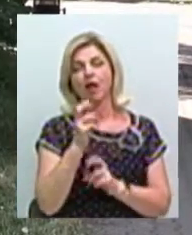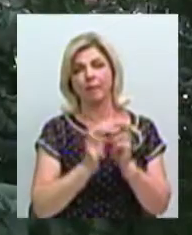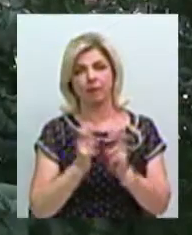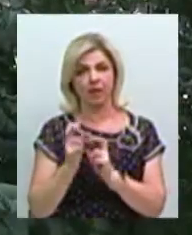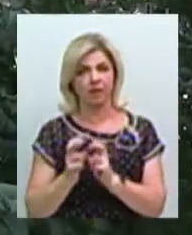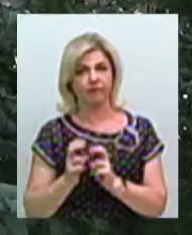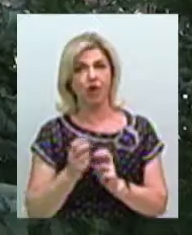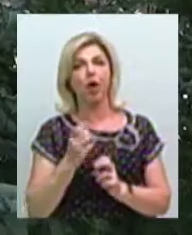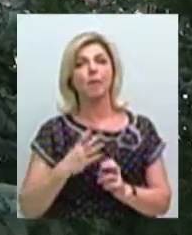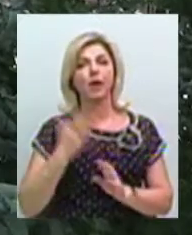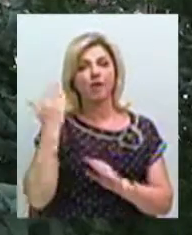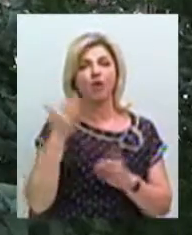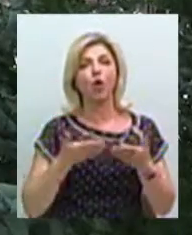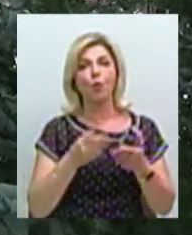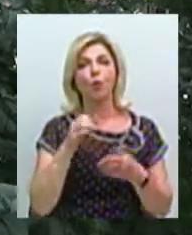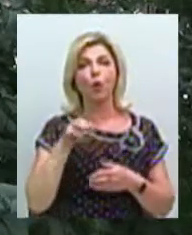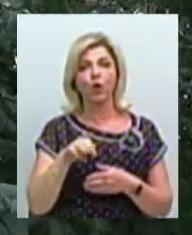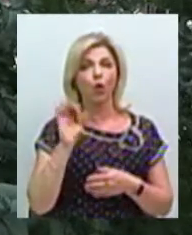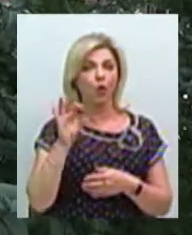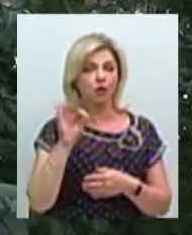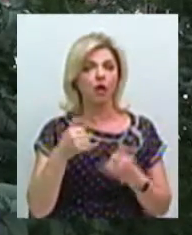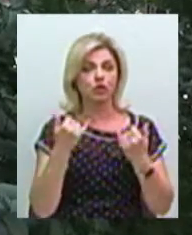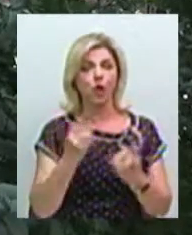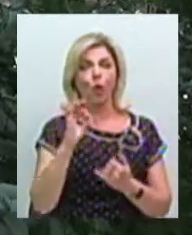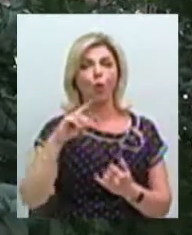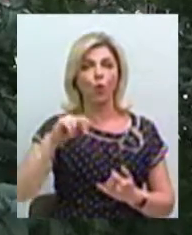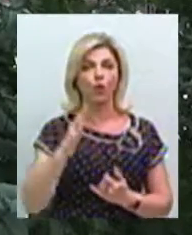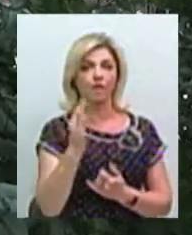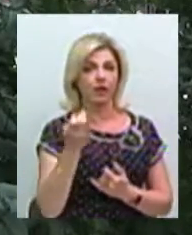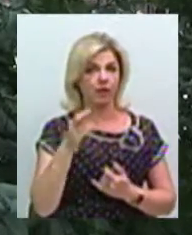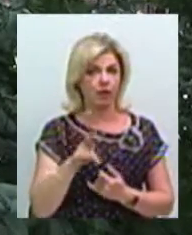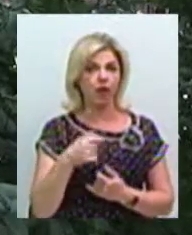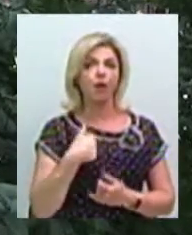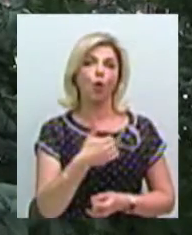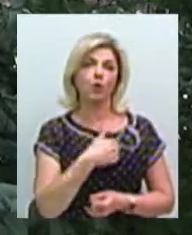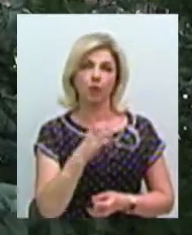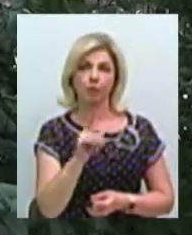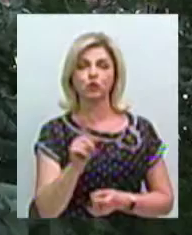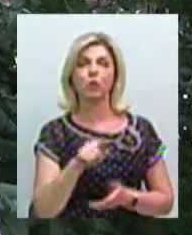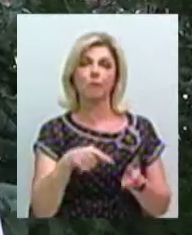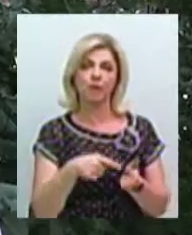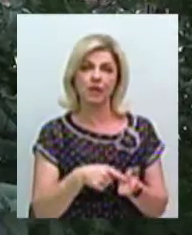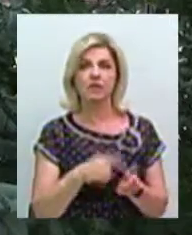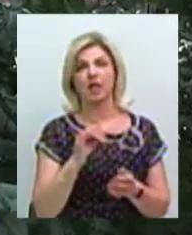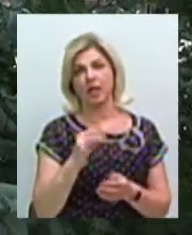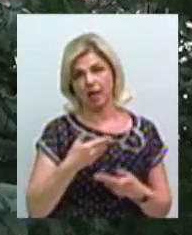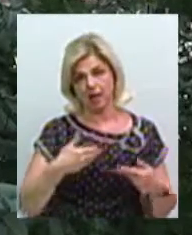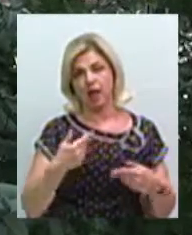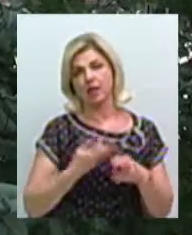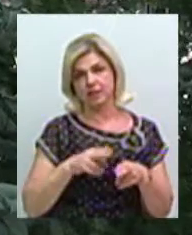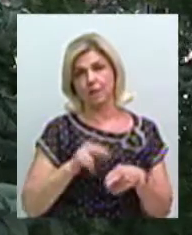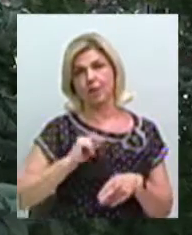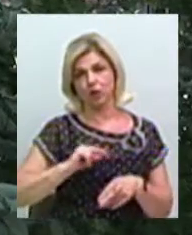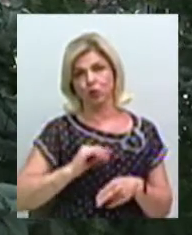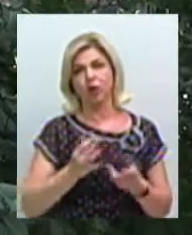підприємства. Колишній порт Октябрський – це зараз порт Ольвія. Я хотів, щоб місто і я над цим працював і